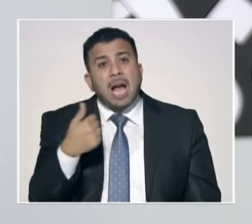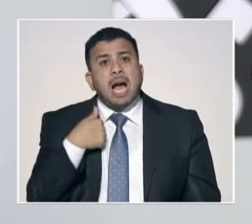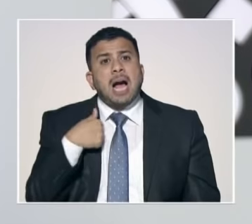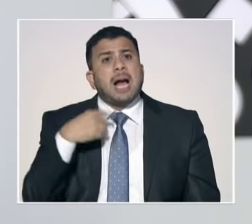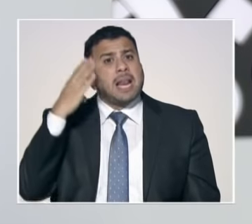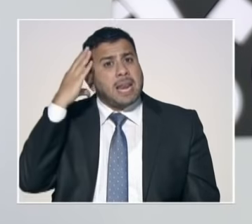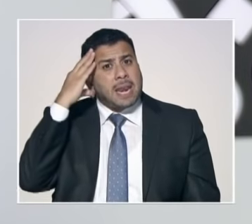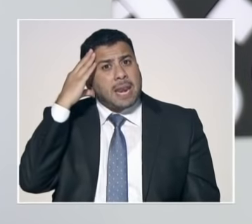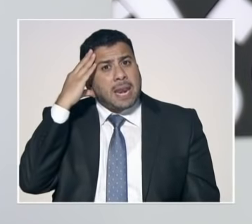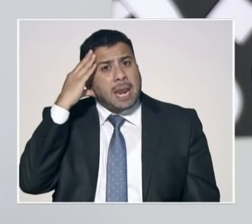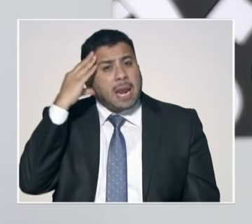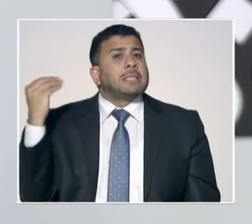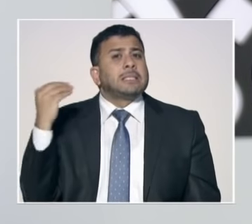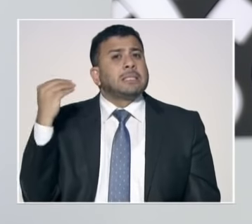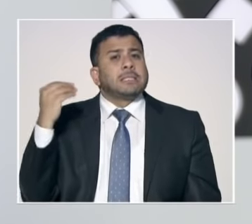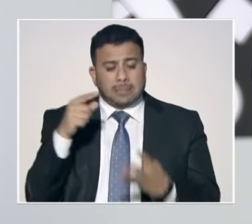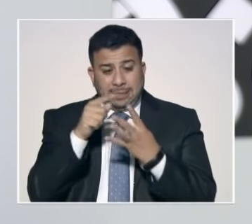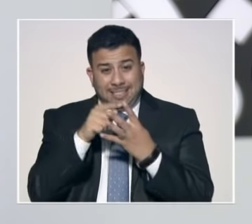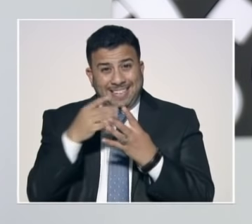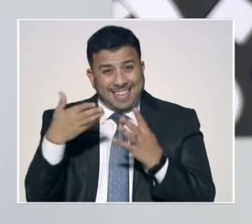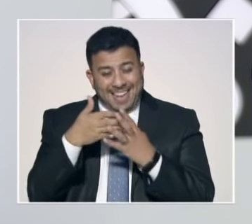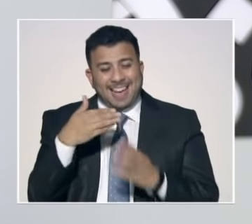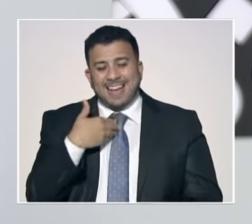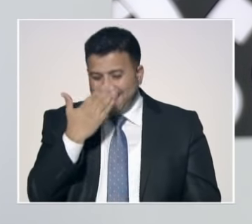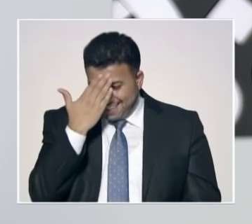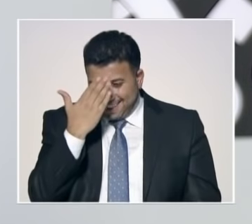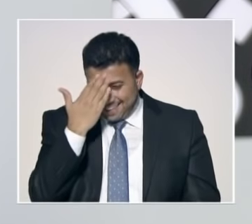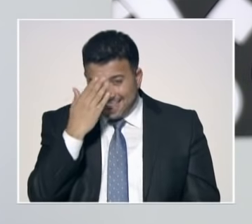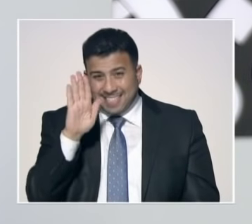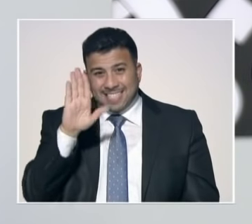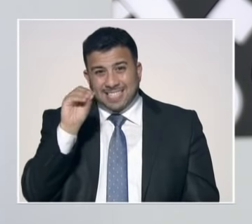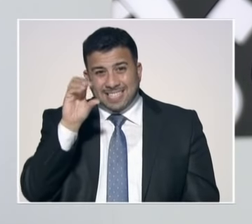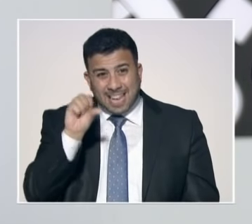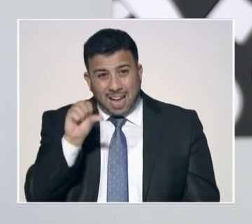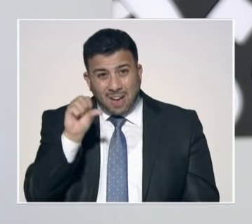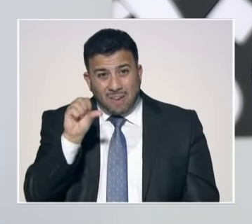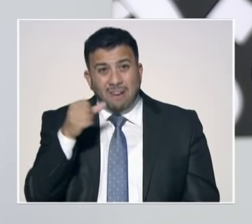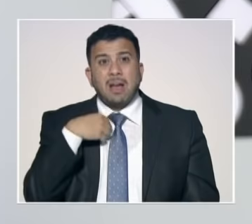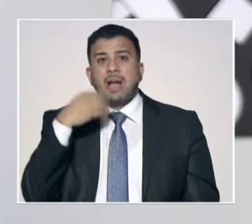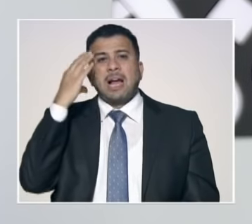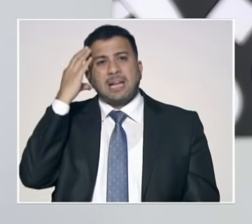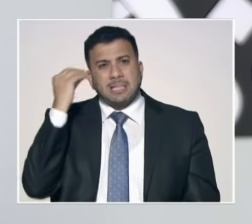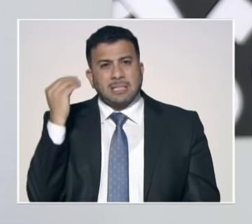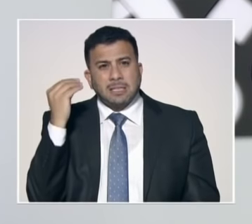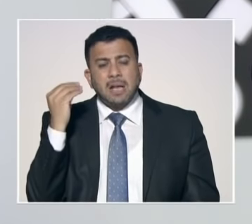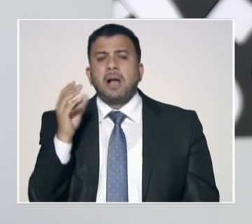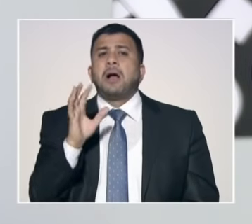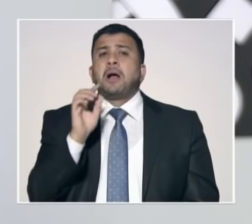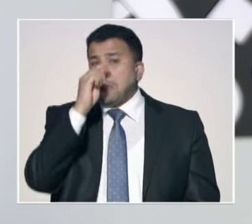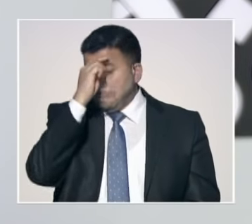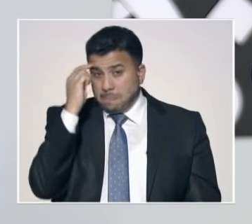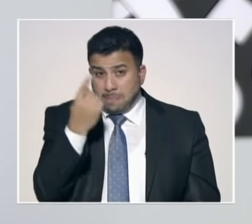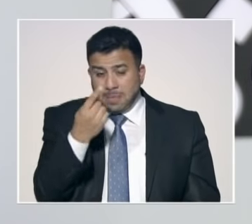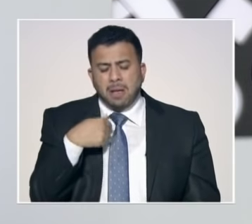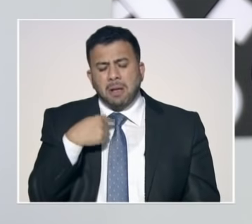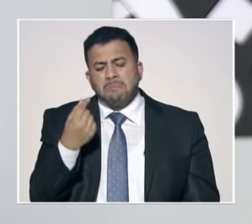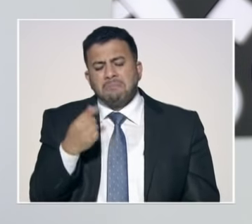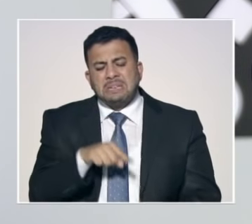تسجد للسهو متى ما أنت ذكرت، إلا في حالة واحد، وهي إذا طال الفصل، يعني مضى يوم كامل أو دخل في اليوم